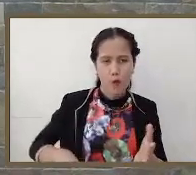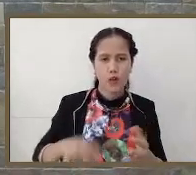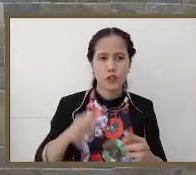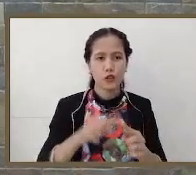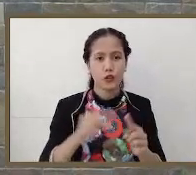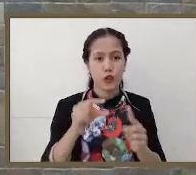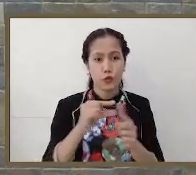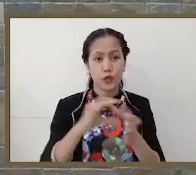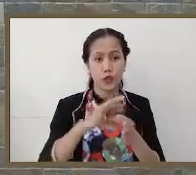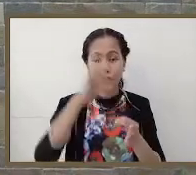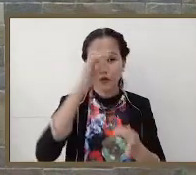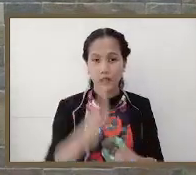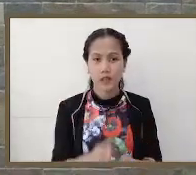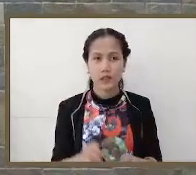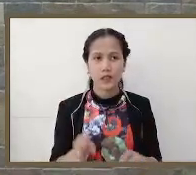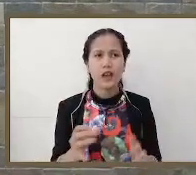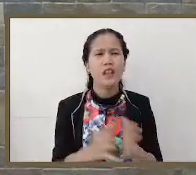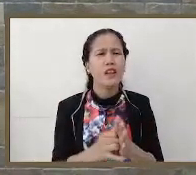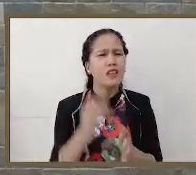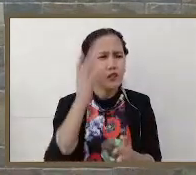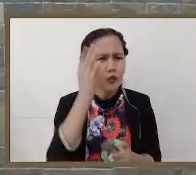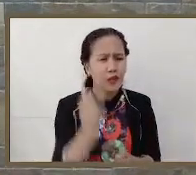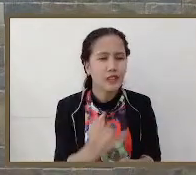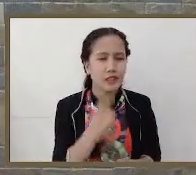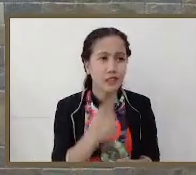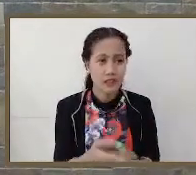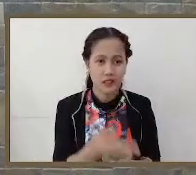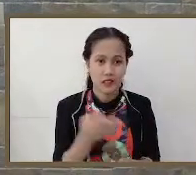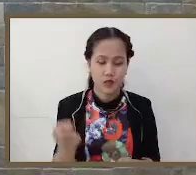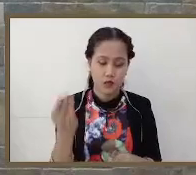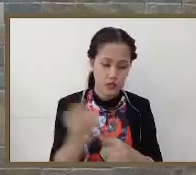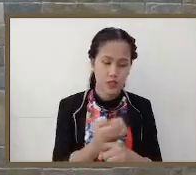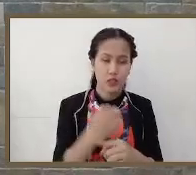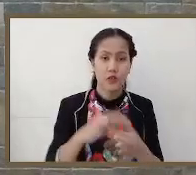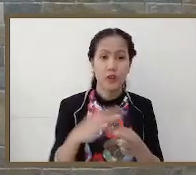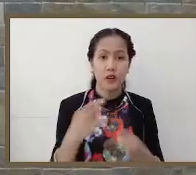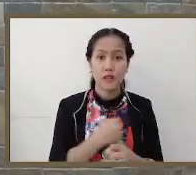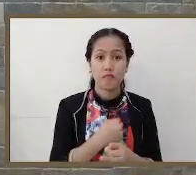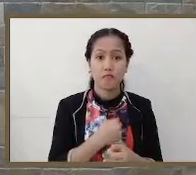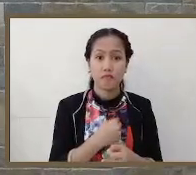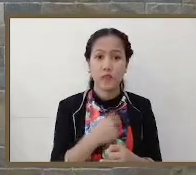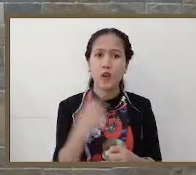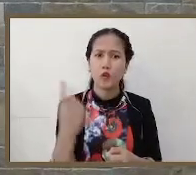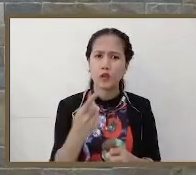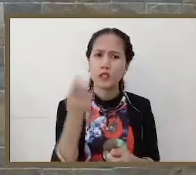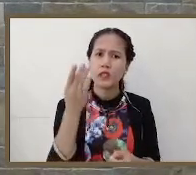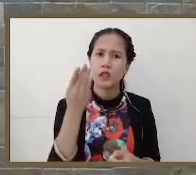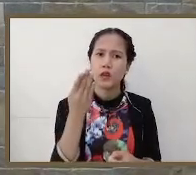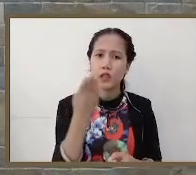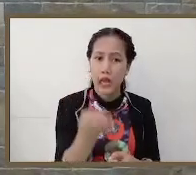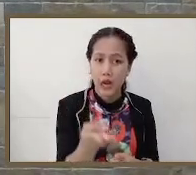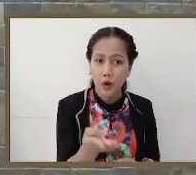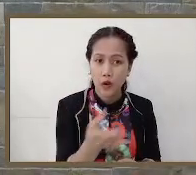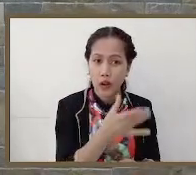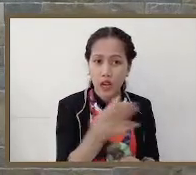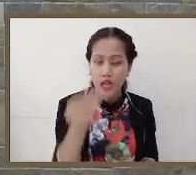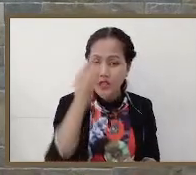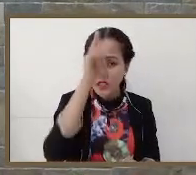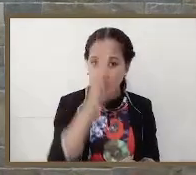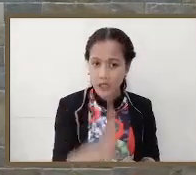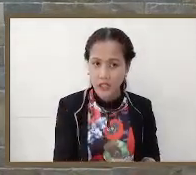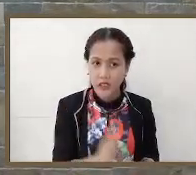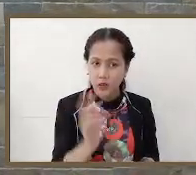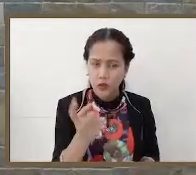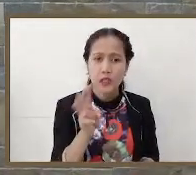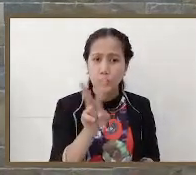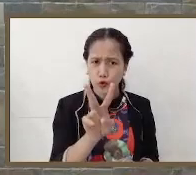You see? Kaya ko po sinasabi yan sa bawat isa po sa atin, because tayo lang po dalawa ng Diyos ang nakakaalam. Tayo lang po